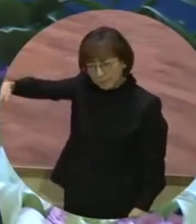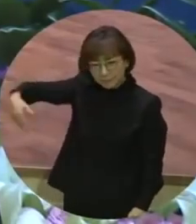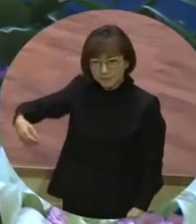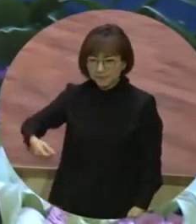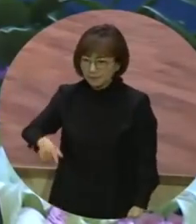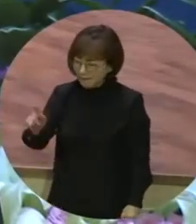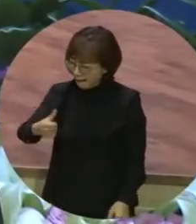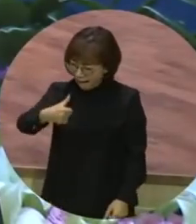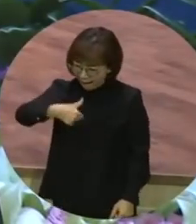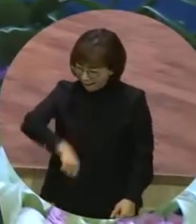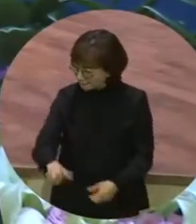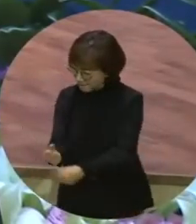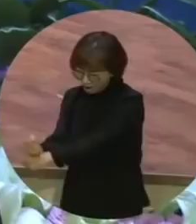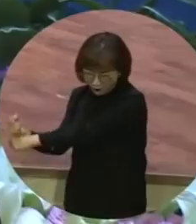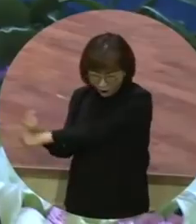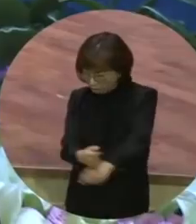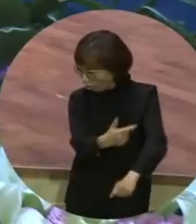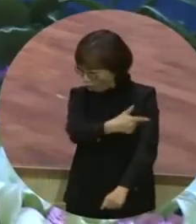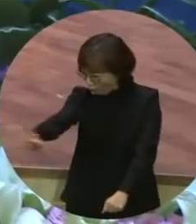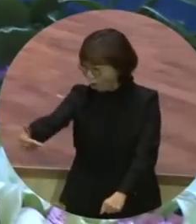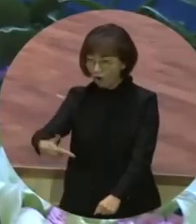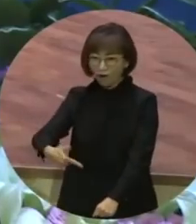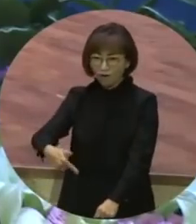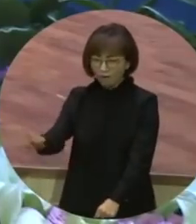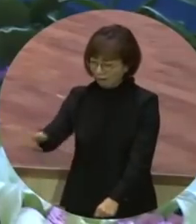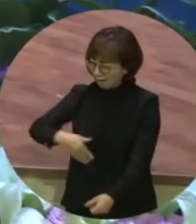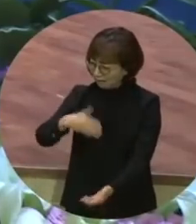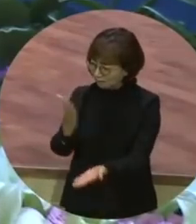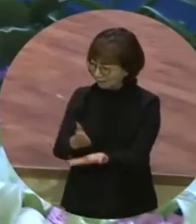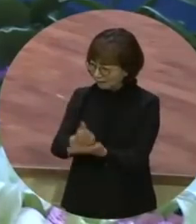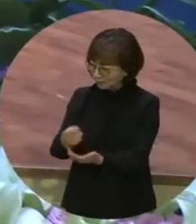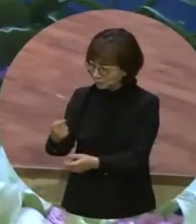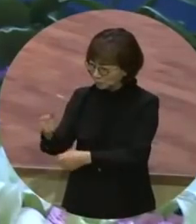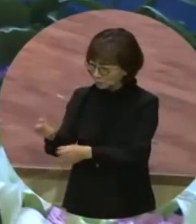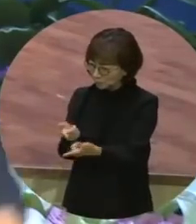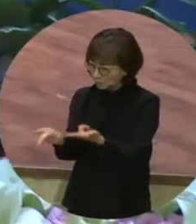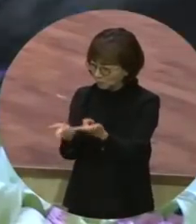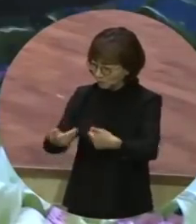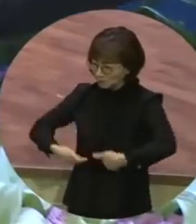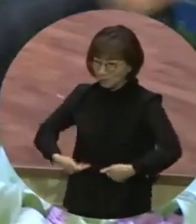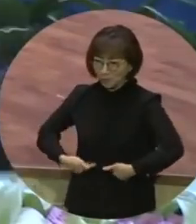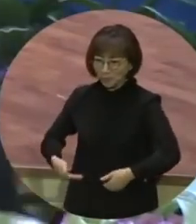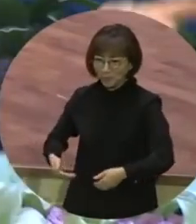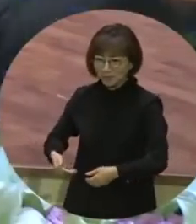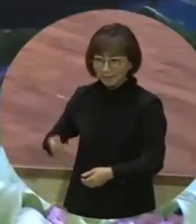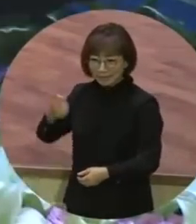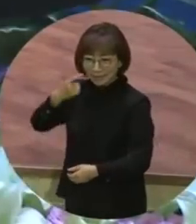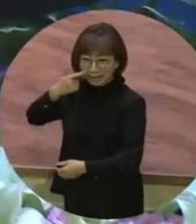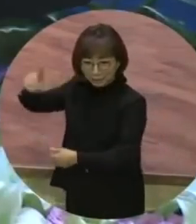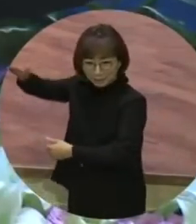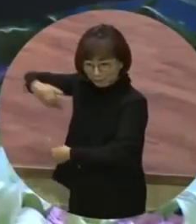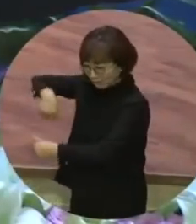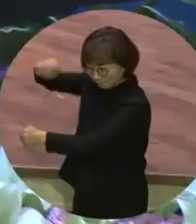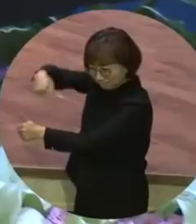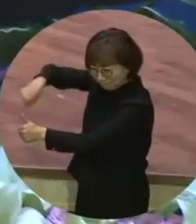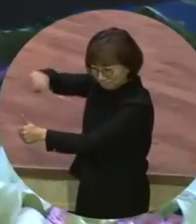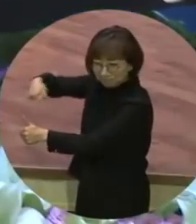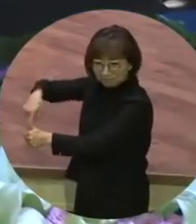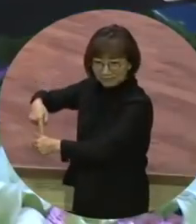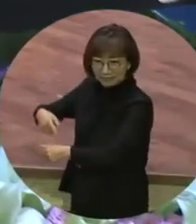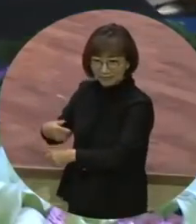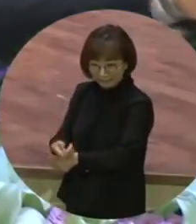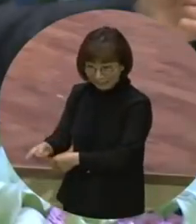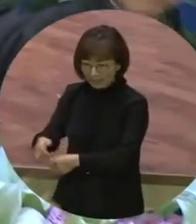너무 스윙이 크다. 저래 커가지고 저 공이 저게 타율 나올 수 없다. 야, 메이저리그 타격, 저 메이저리그